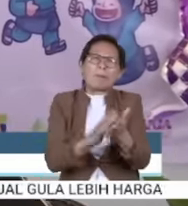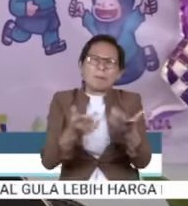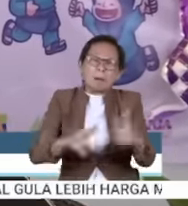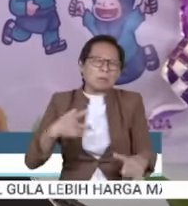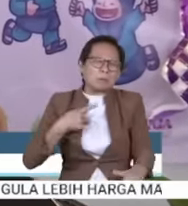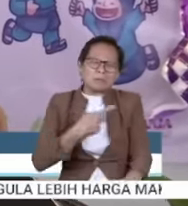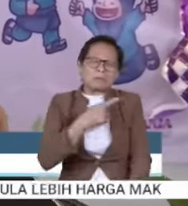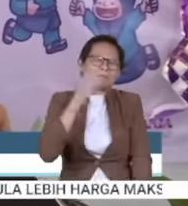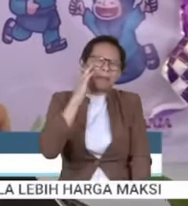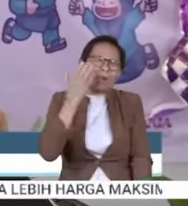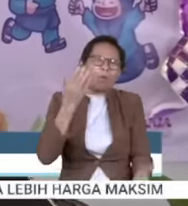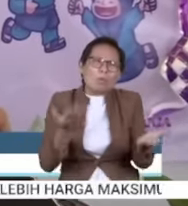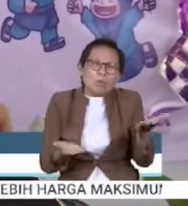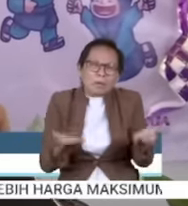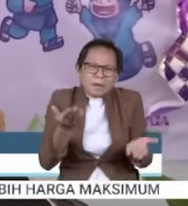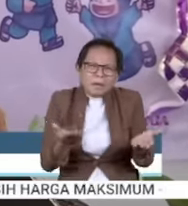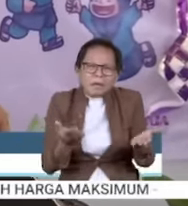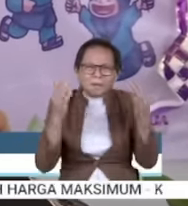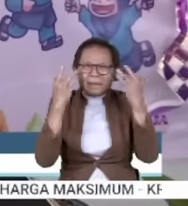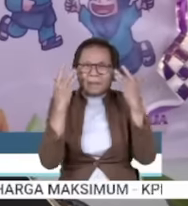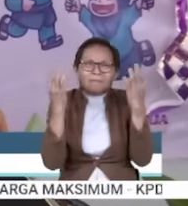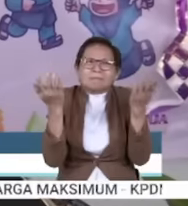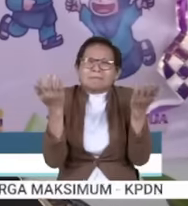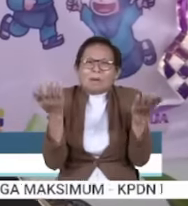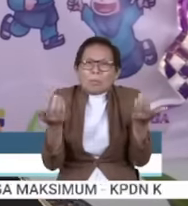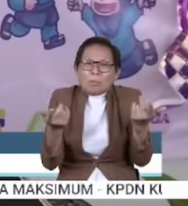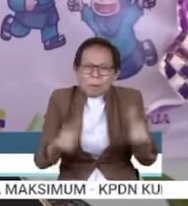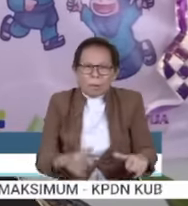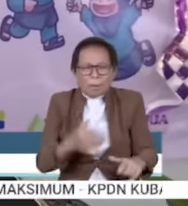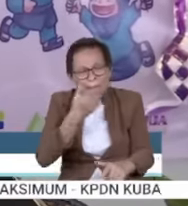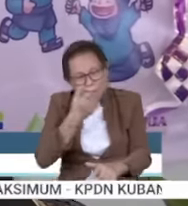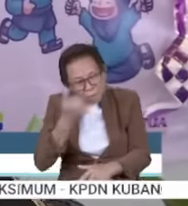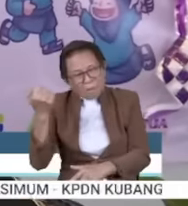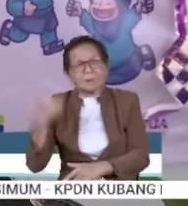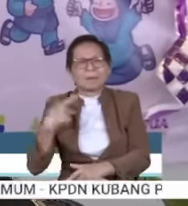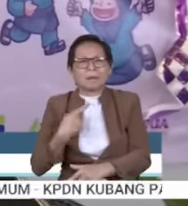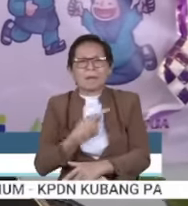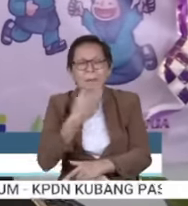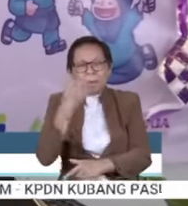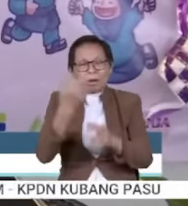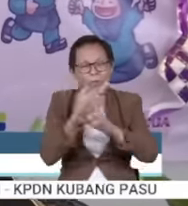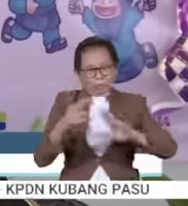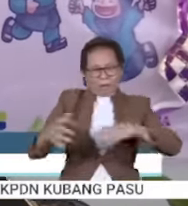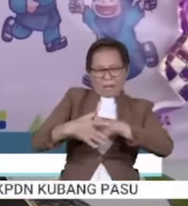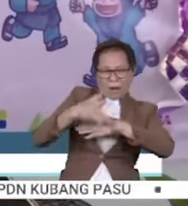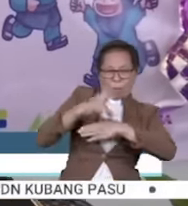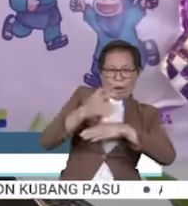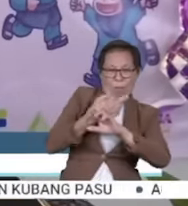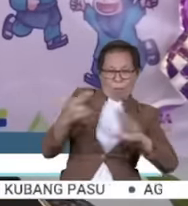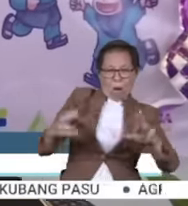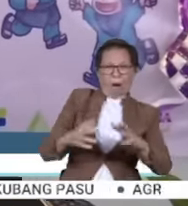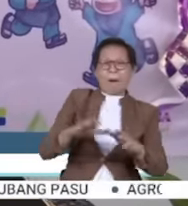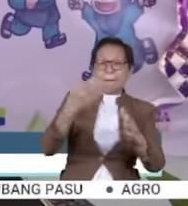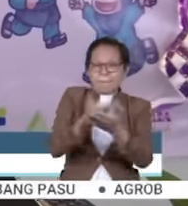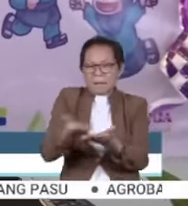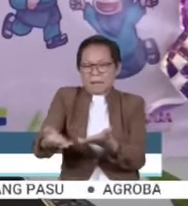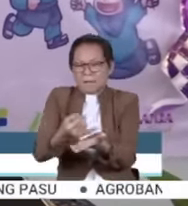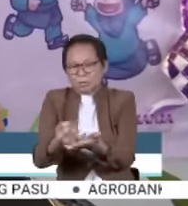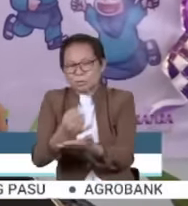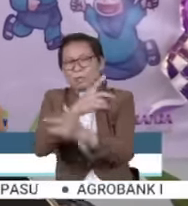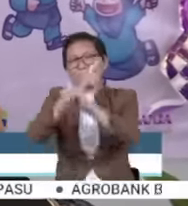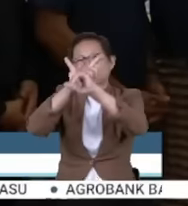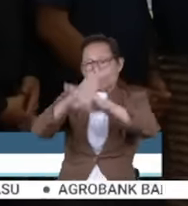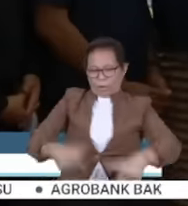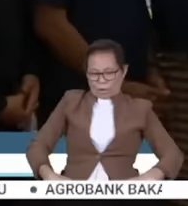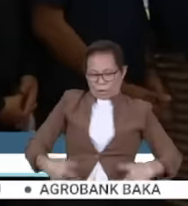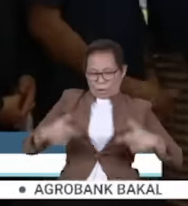mau balik petani Mungkin ada perkara-perkara yang kita tak boleh jadi lebih baik kita bersedia dari Allah dengan mengambil insuransi untuk melindungi nyawa